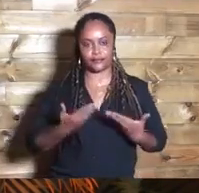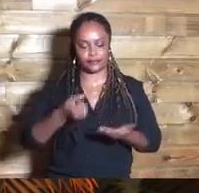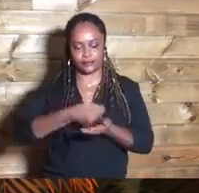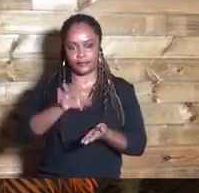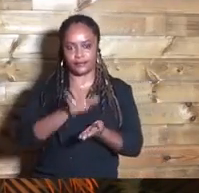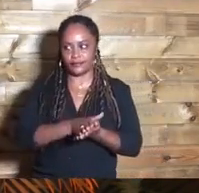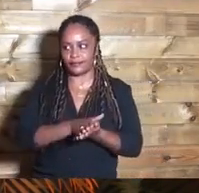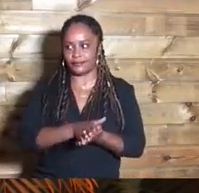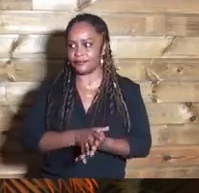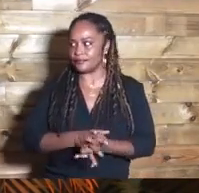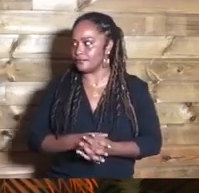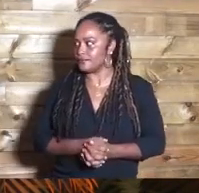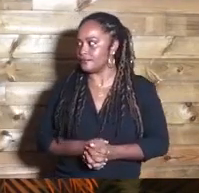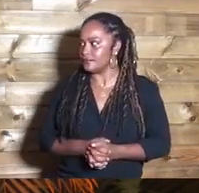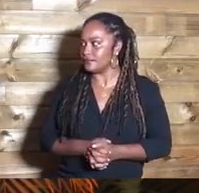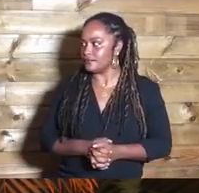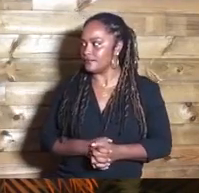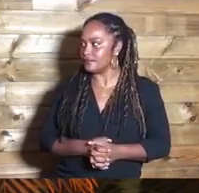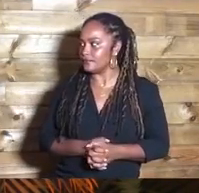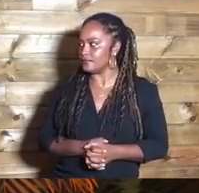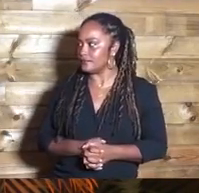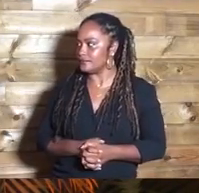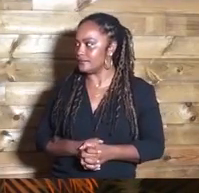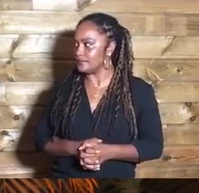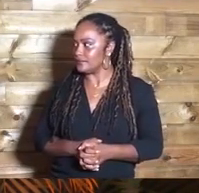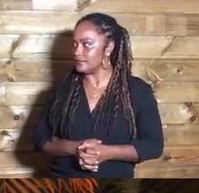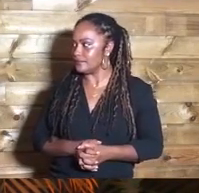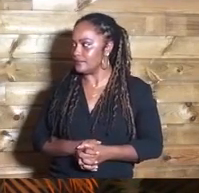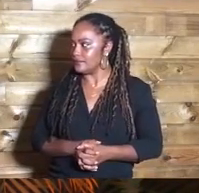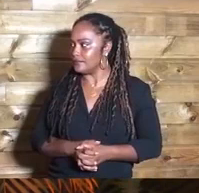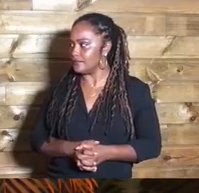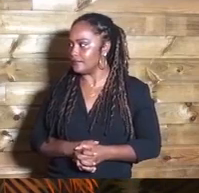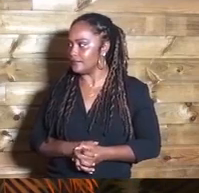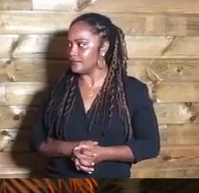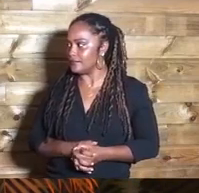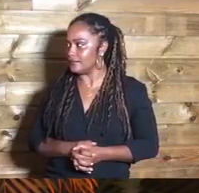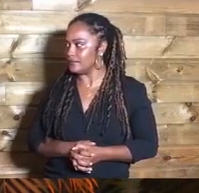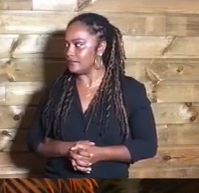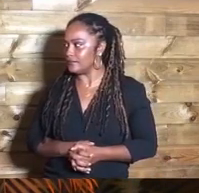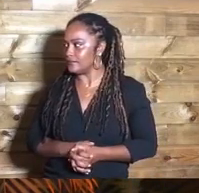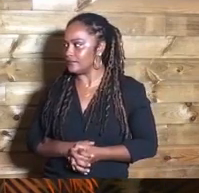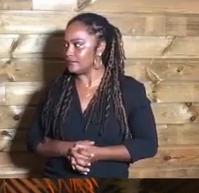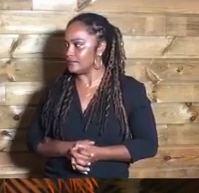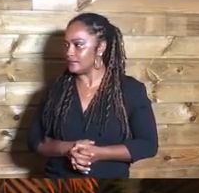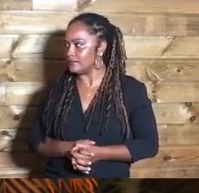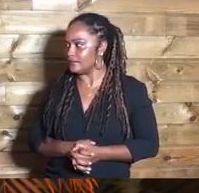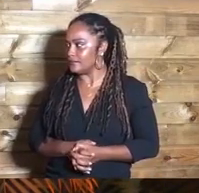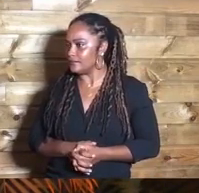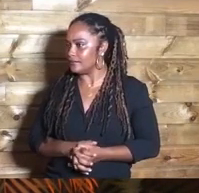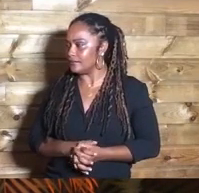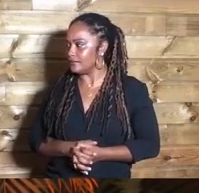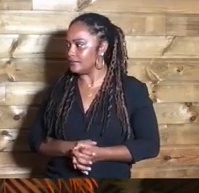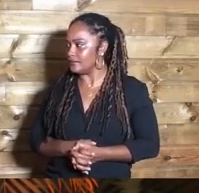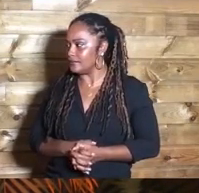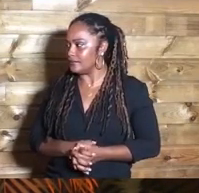de recevoir le prix mondial Sino del Luca 2021 pour l'ensemble de mon œuvre littéraire.